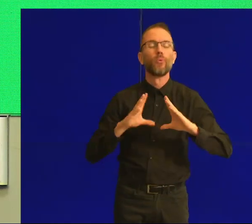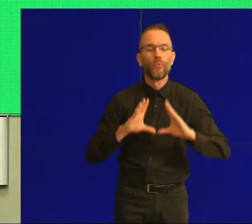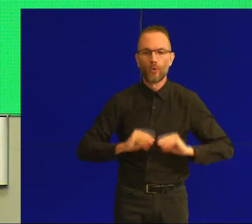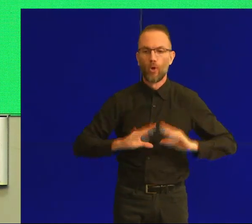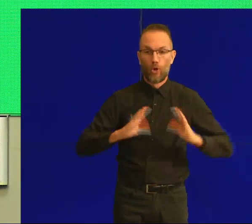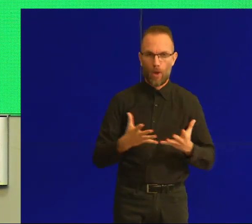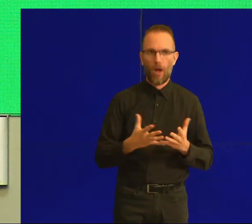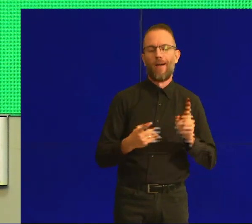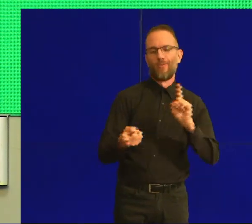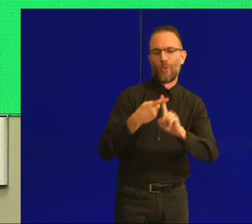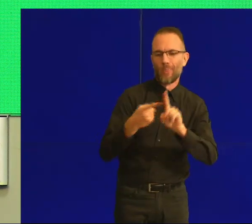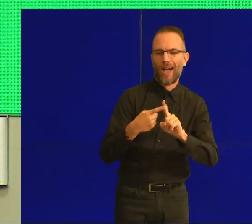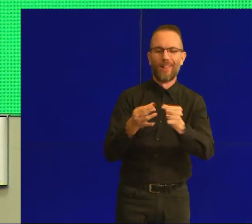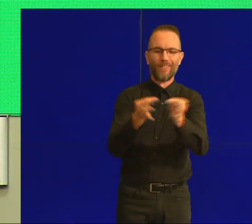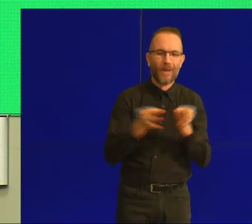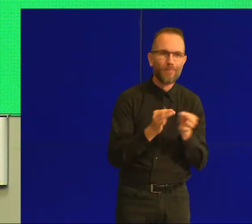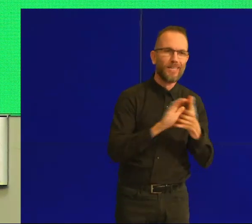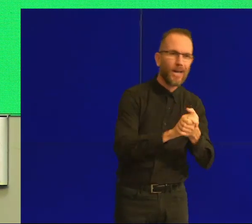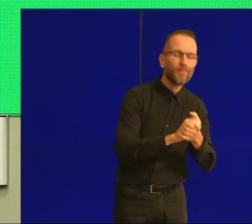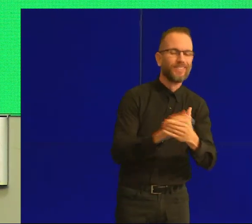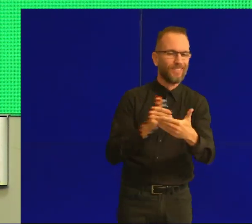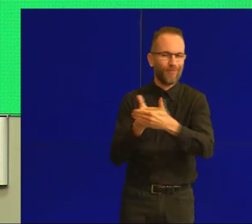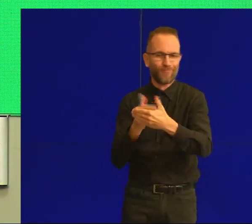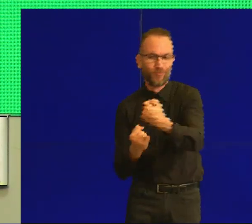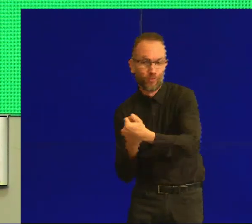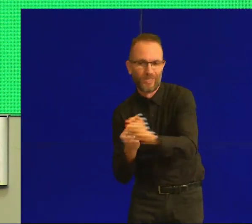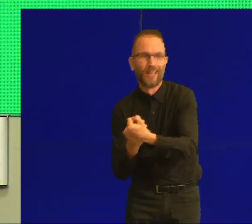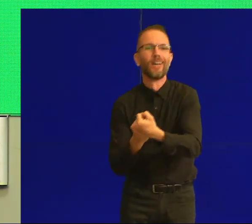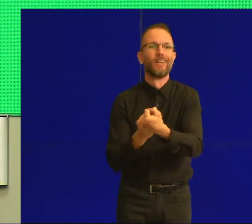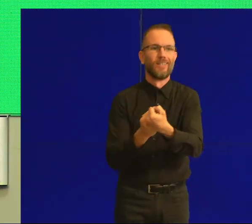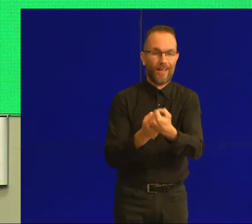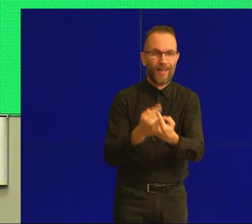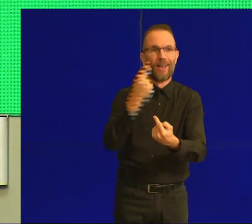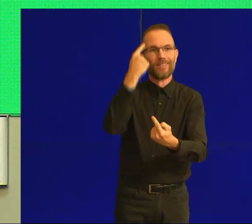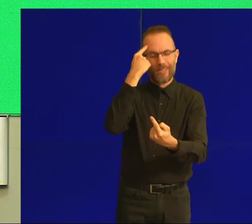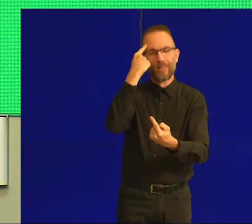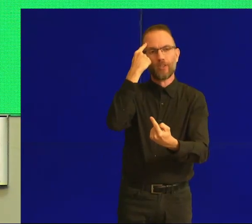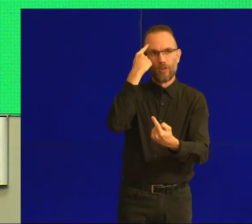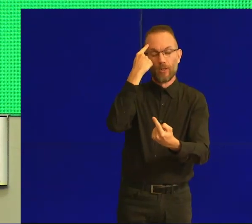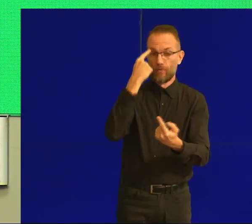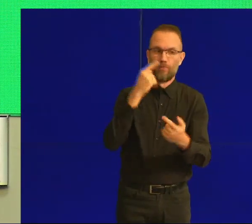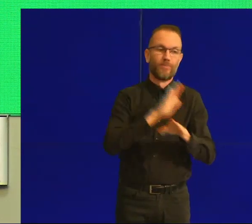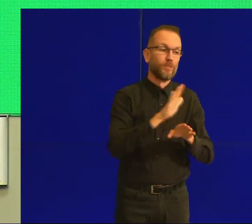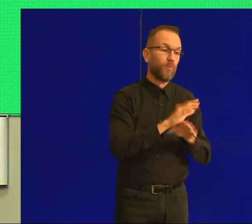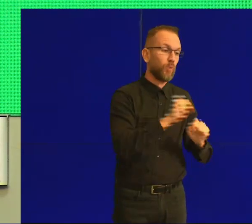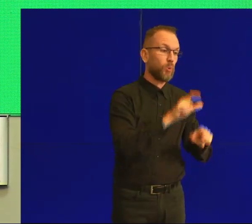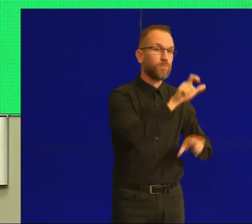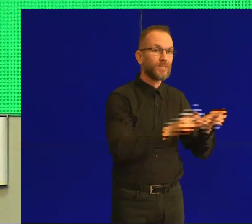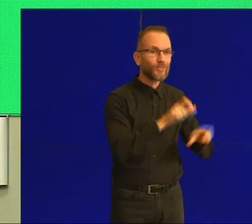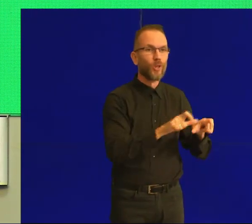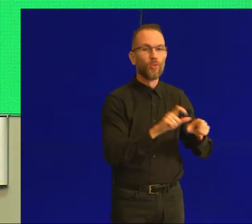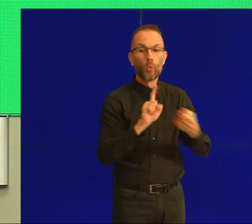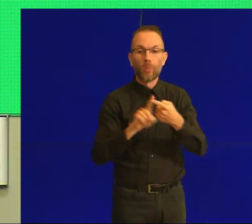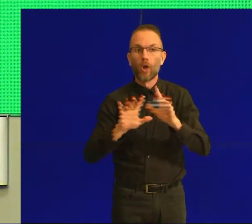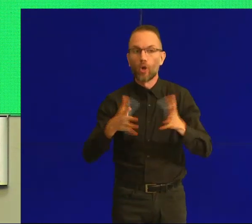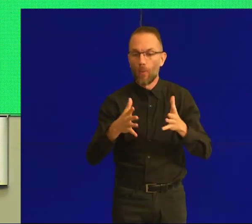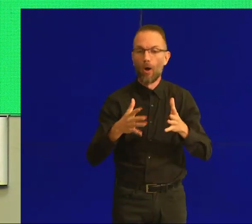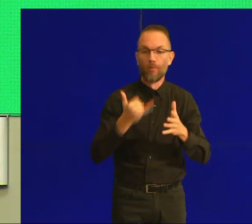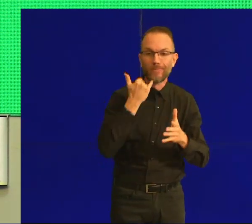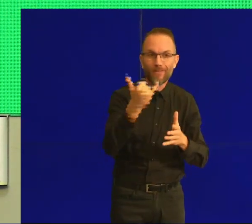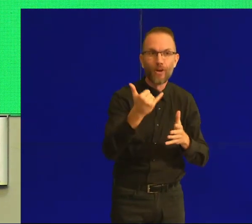famille gardez donc à l'oeil ce bien-être des autres c'est dans cette période difficile que ses petites attentions ont le plus d'importance